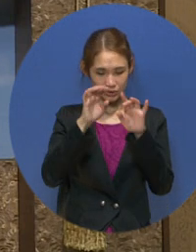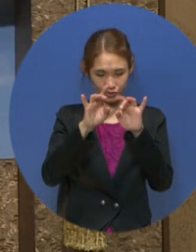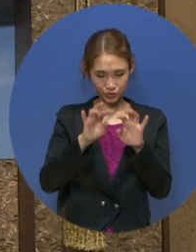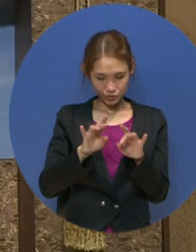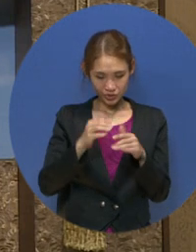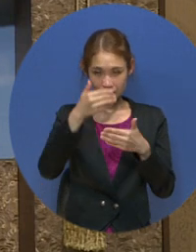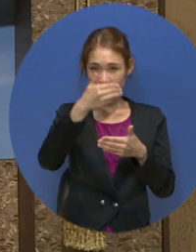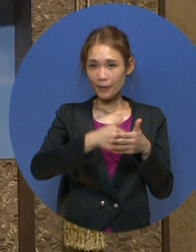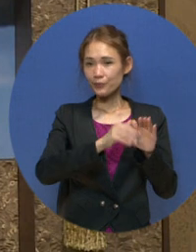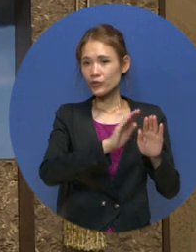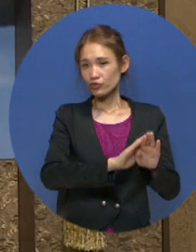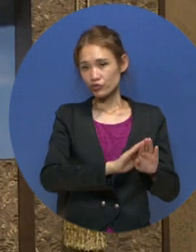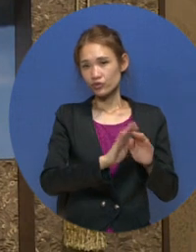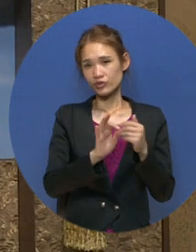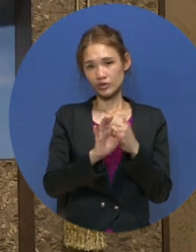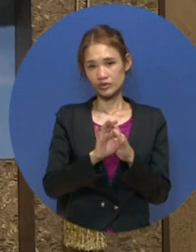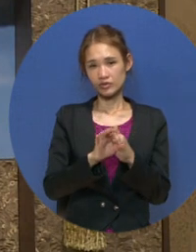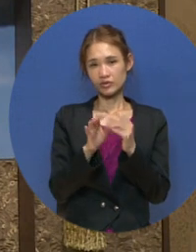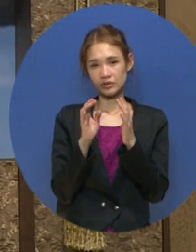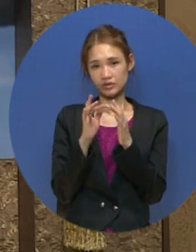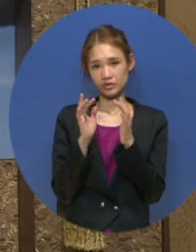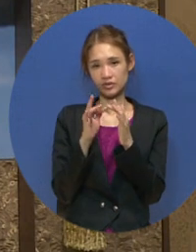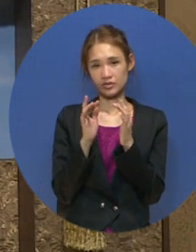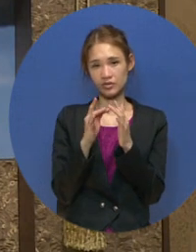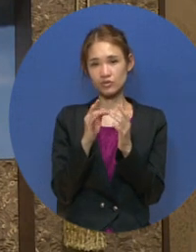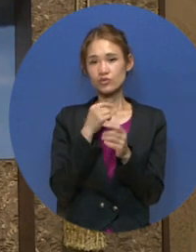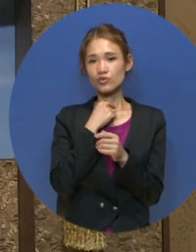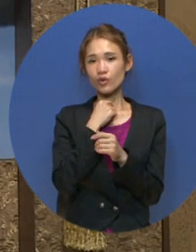하시면 아예 그 모바일 상으로